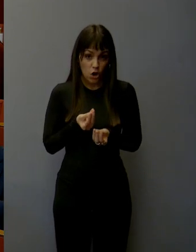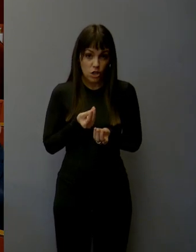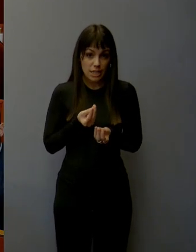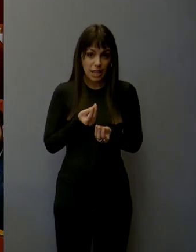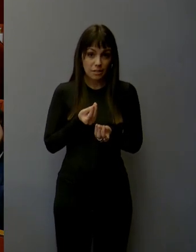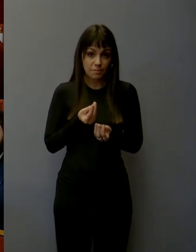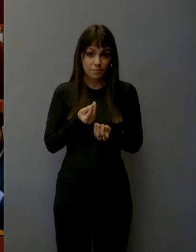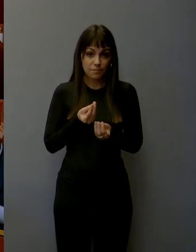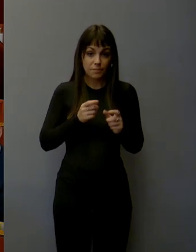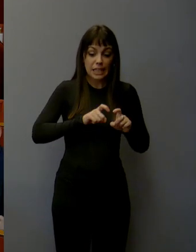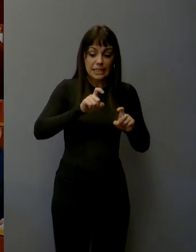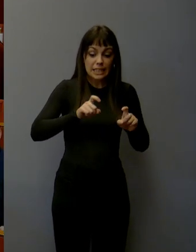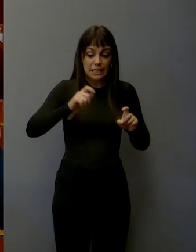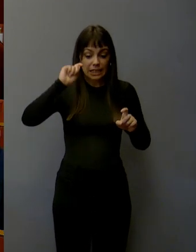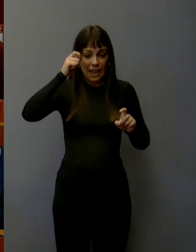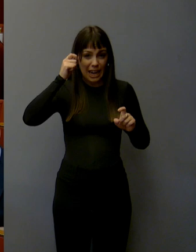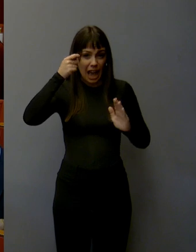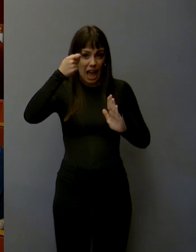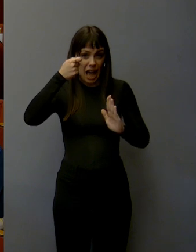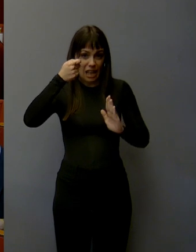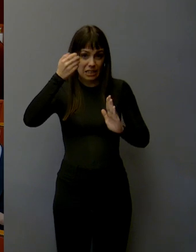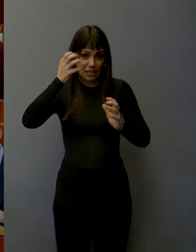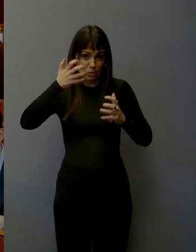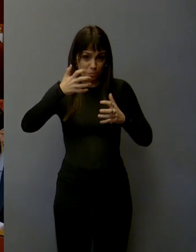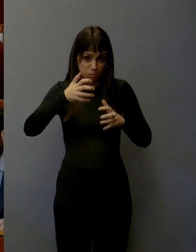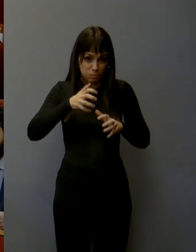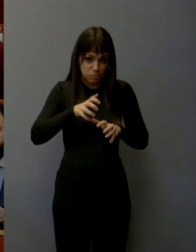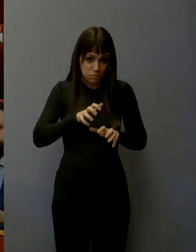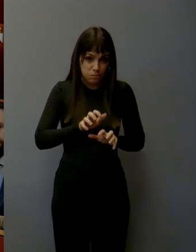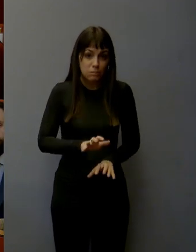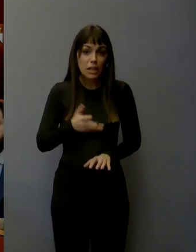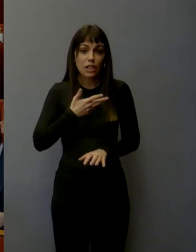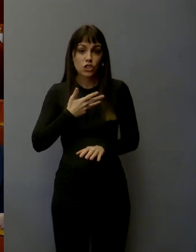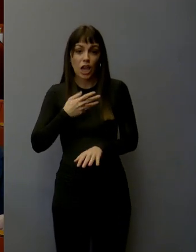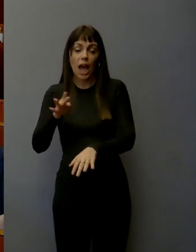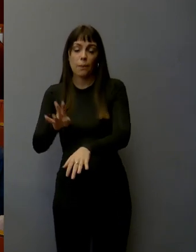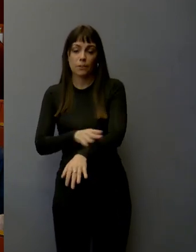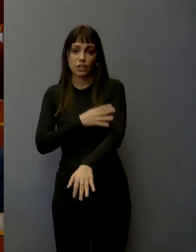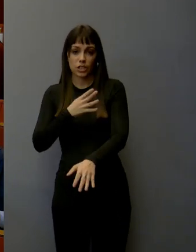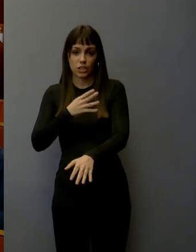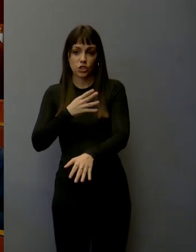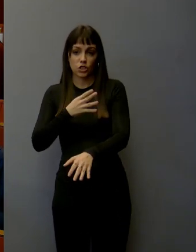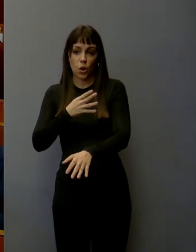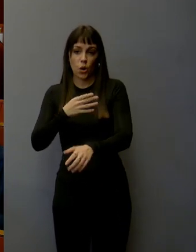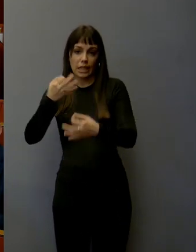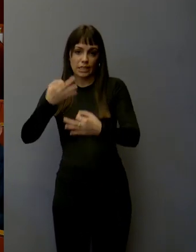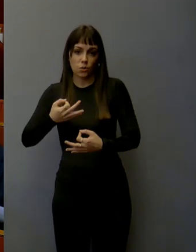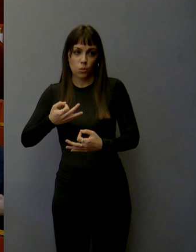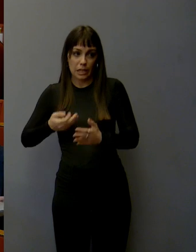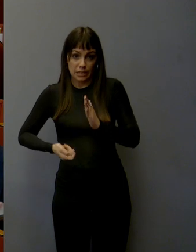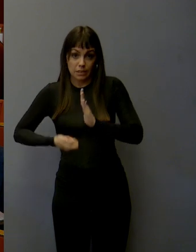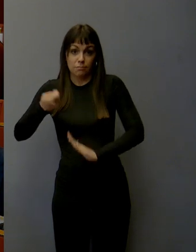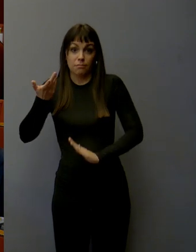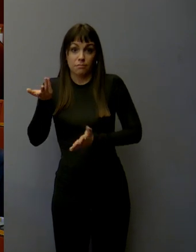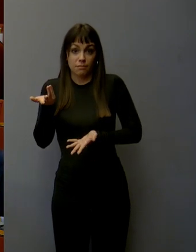in diminuzione la sicurezza c'è una percezione maggiore di insicurezza e su questo punto io credo che